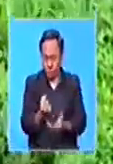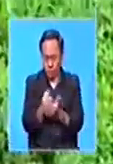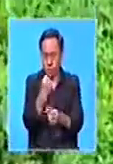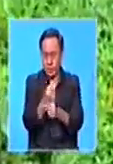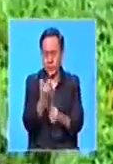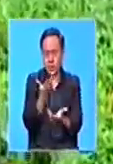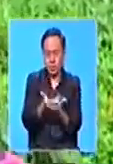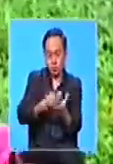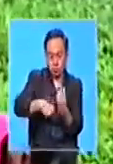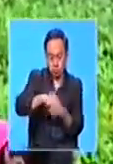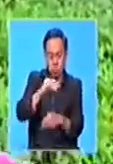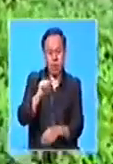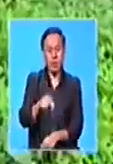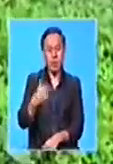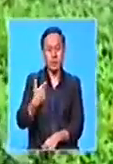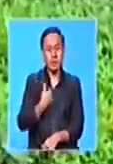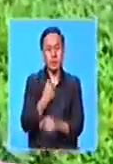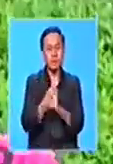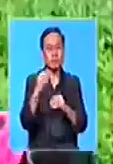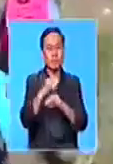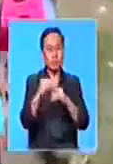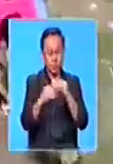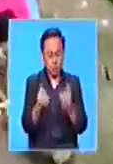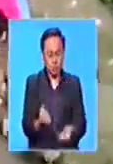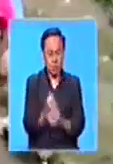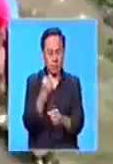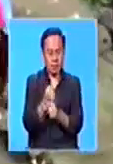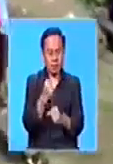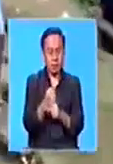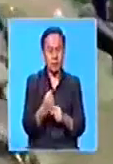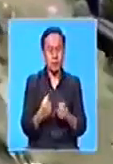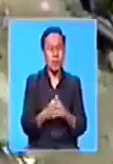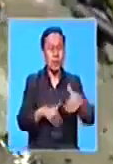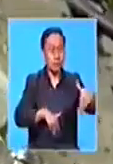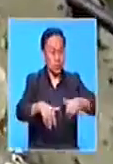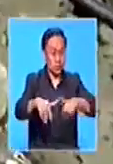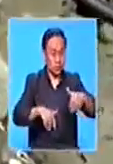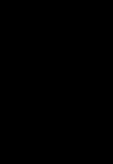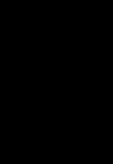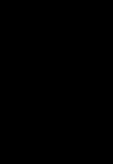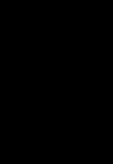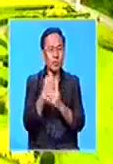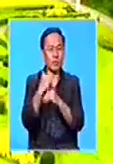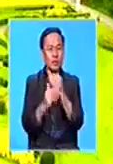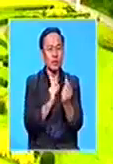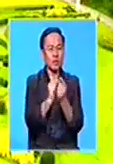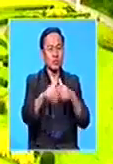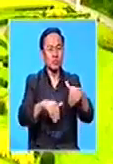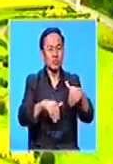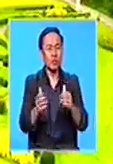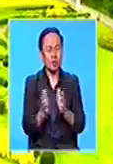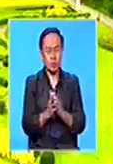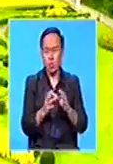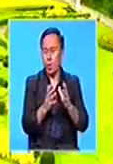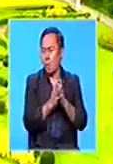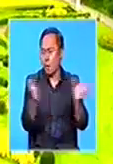เงินทองก็พอมีกันอยู่บ้างแหละนะก็อยากให้สถานการณ์นั้นได้รวบรวมชาวบ้านมาทำฝายเล็กๆนะ